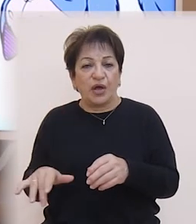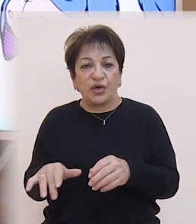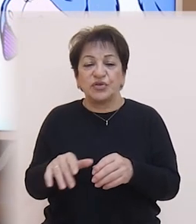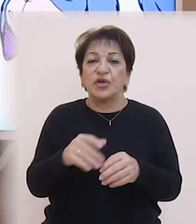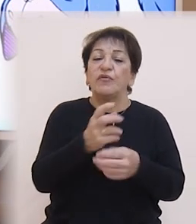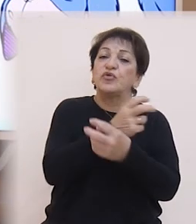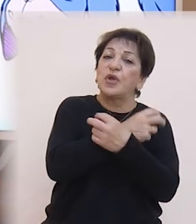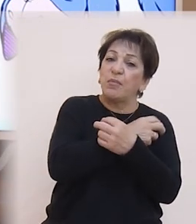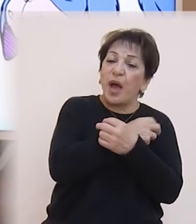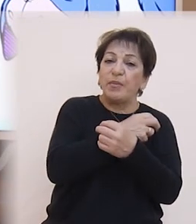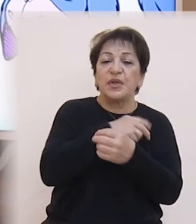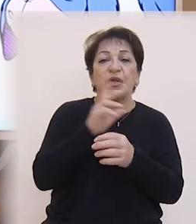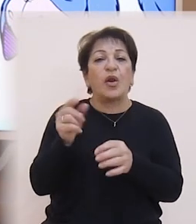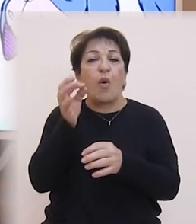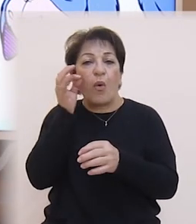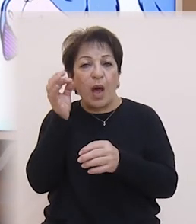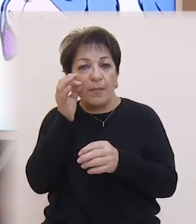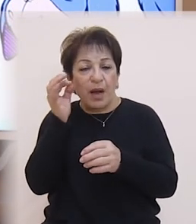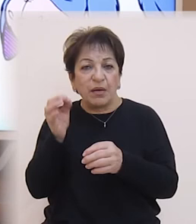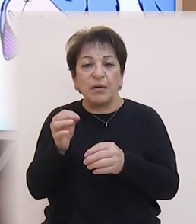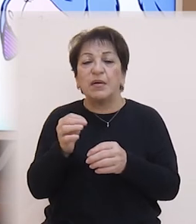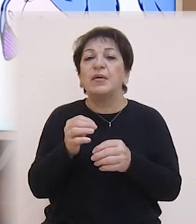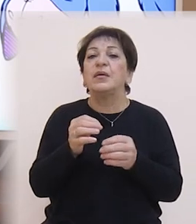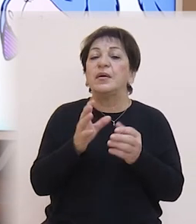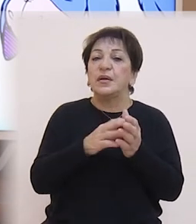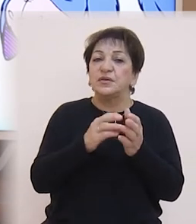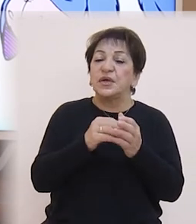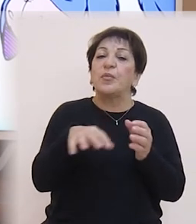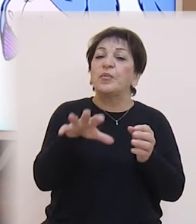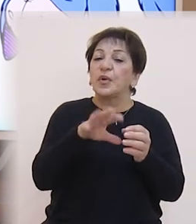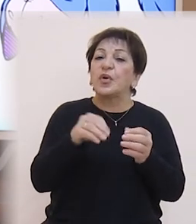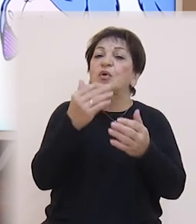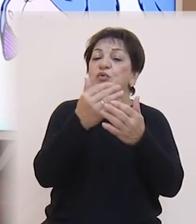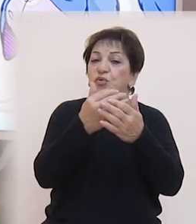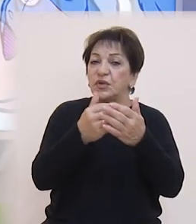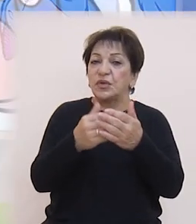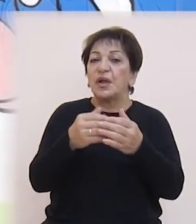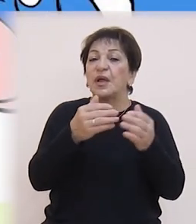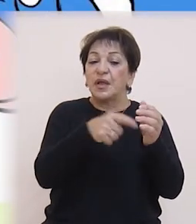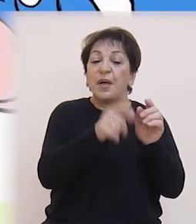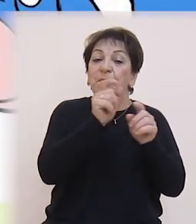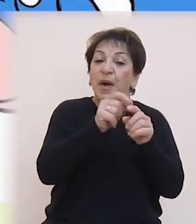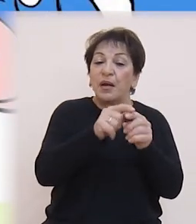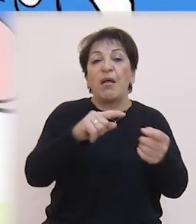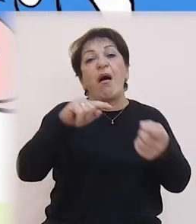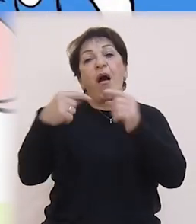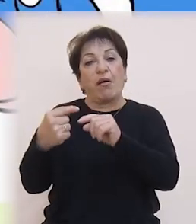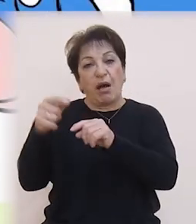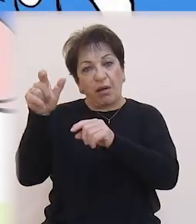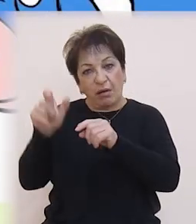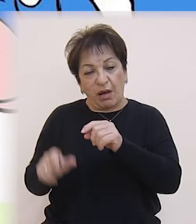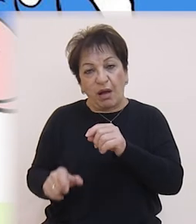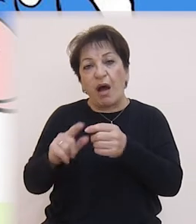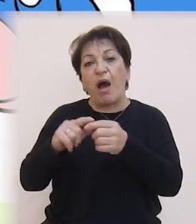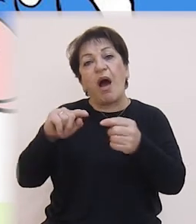անխիղճ, ոչ թե միամիտ են, այլ խորամանկ։ Այսինքն, նրանք ցույց են տալիս հակառակ